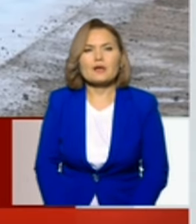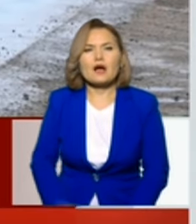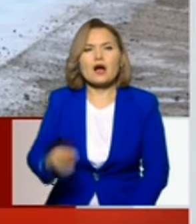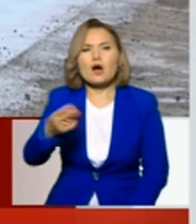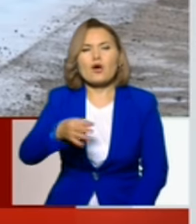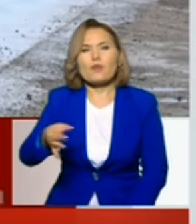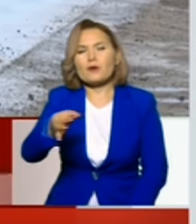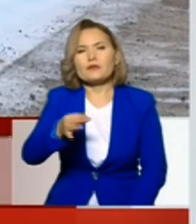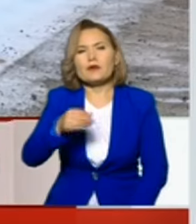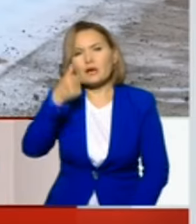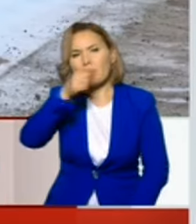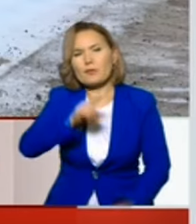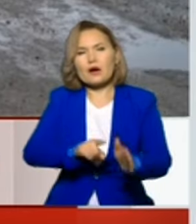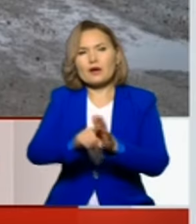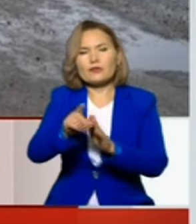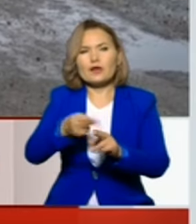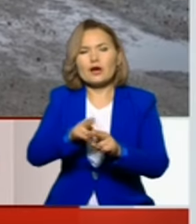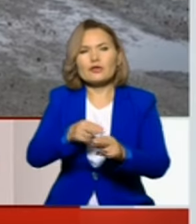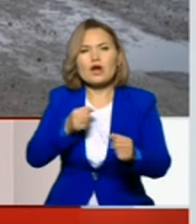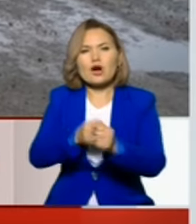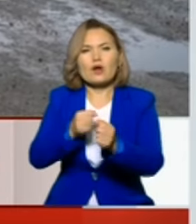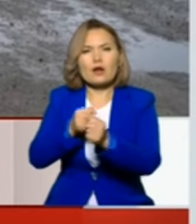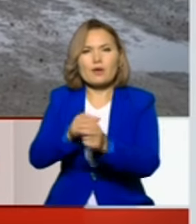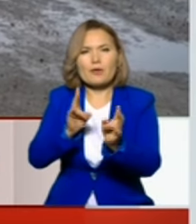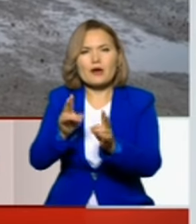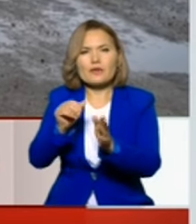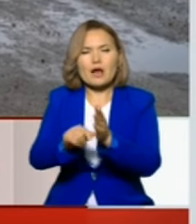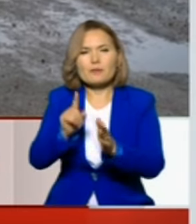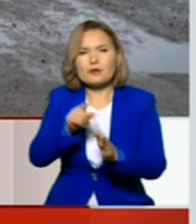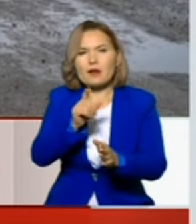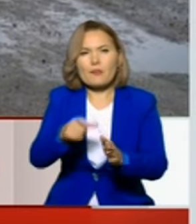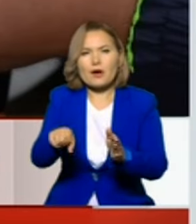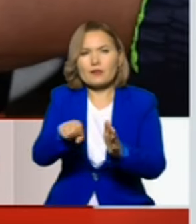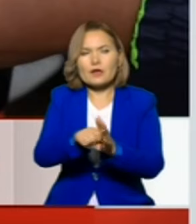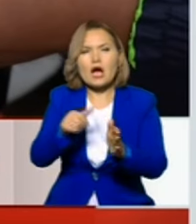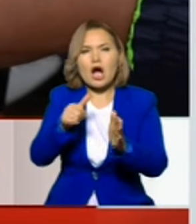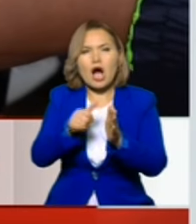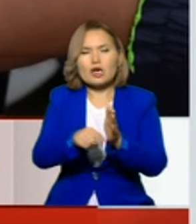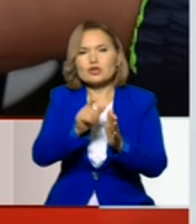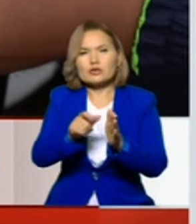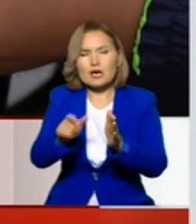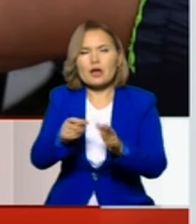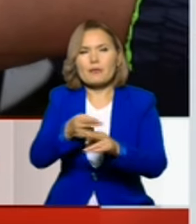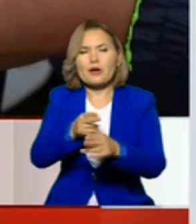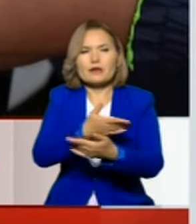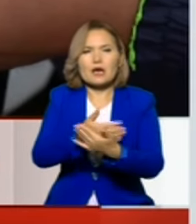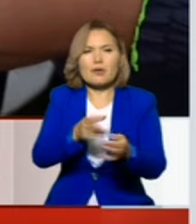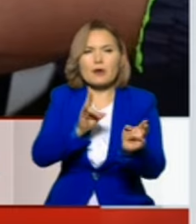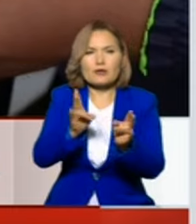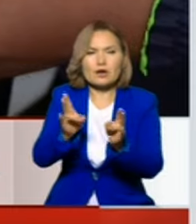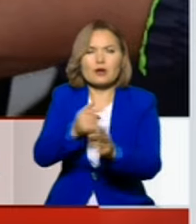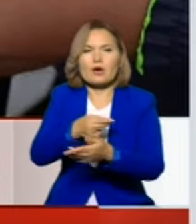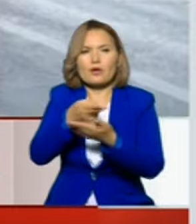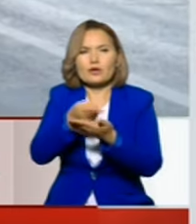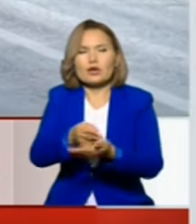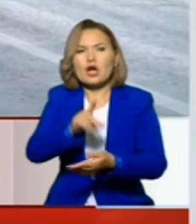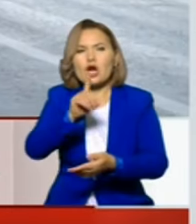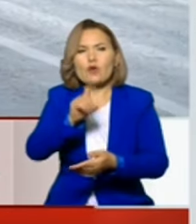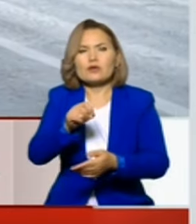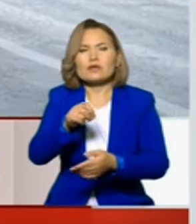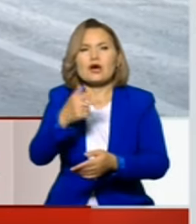Ақмола облысында жыл басынан бері жол апатынан 61 адам қаза тауып, 600-ге жуық тұрғын түрлі дене жарақатын алған.